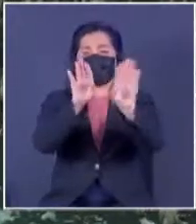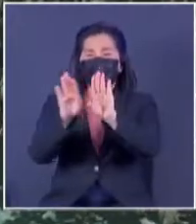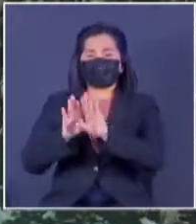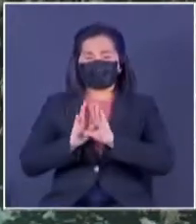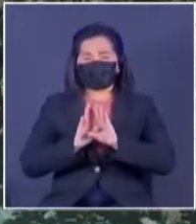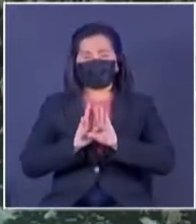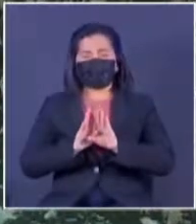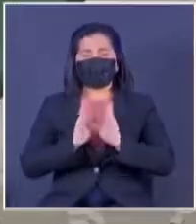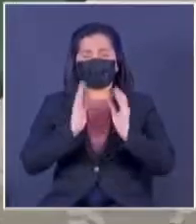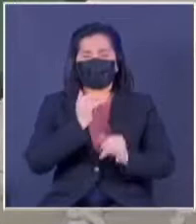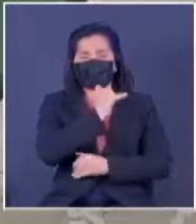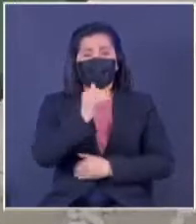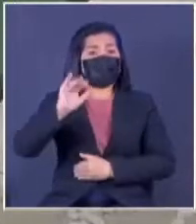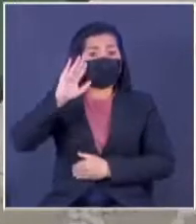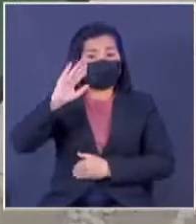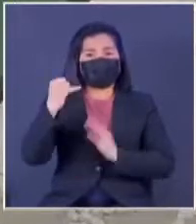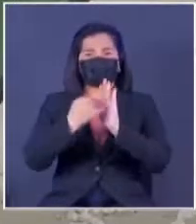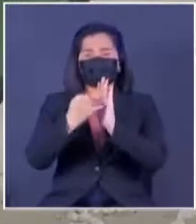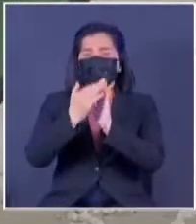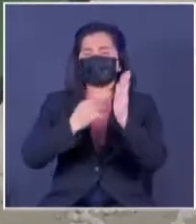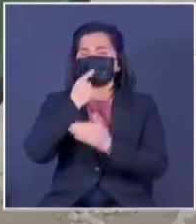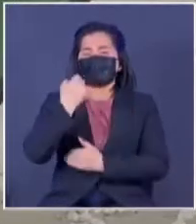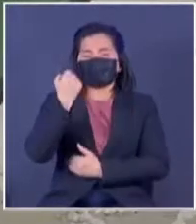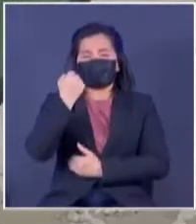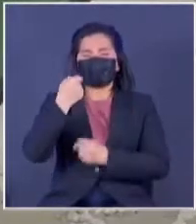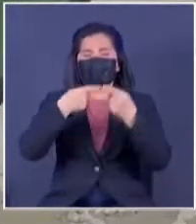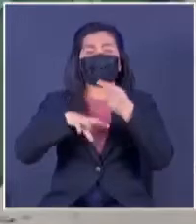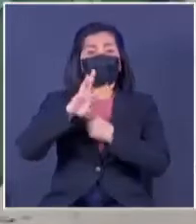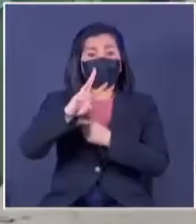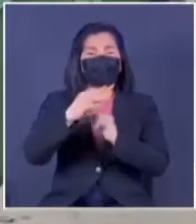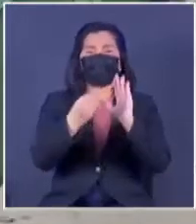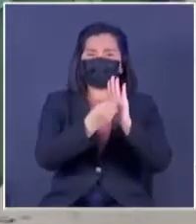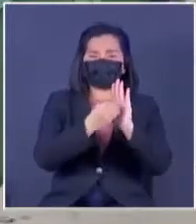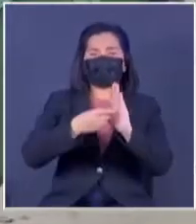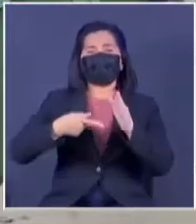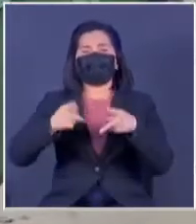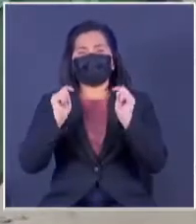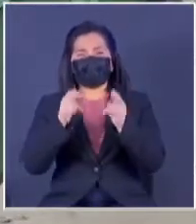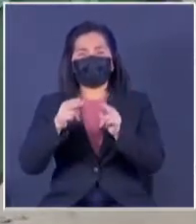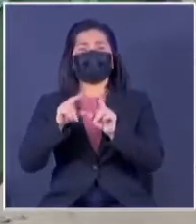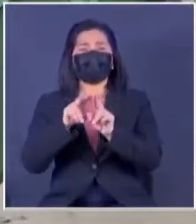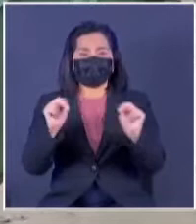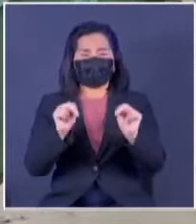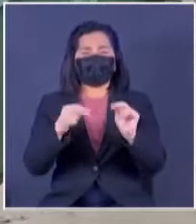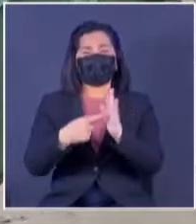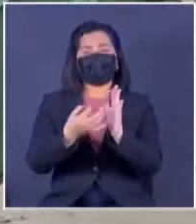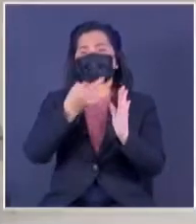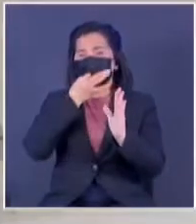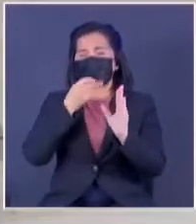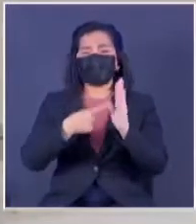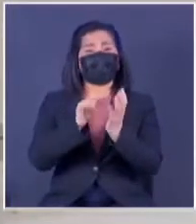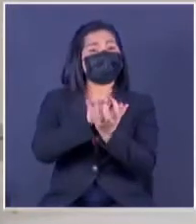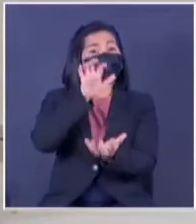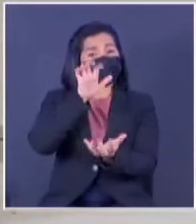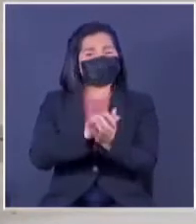และเคลื่อนย้ายแรงงานในพื้นที่จังหวัดสีแดงเข้ม6จังหวัดกรุงเทพปทุมธานีนนทบุรีสมุทรสาครสมุ